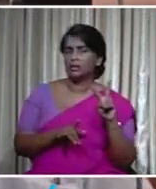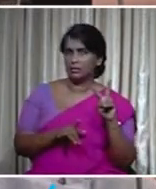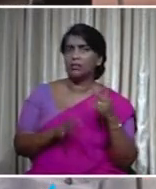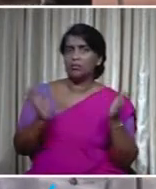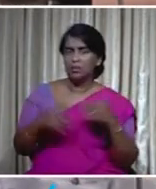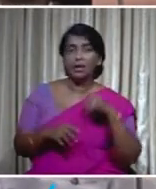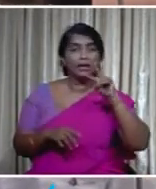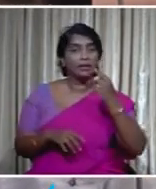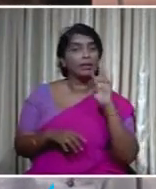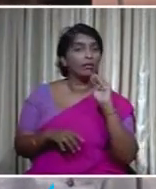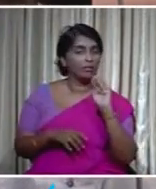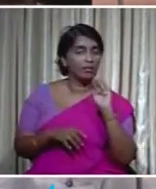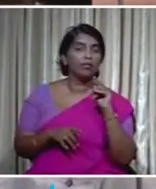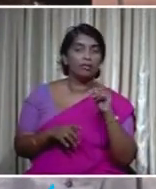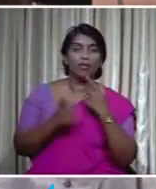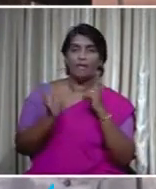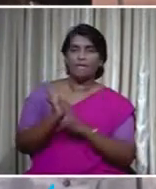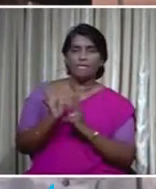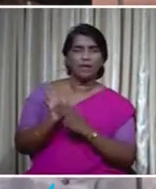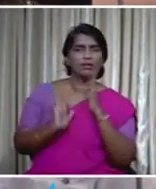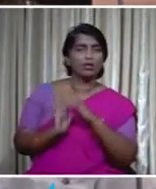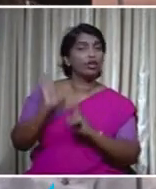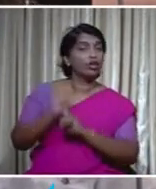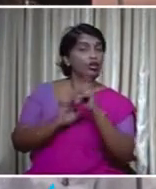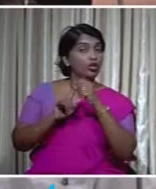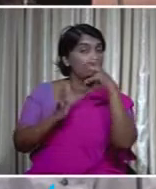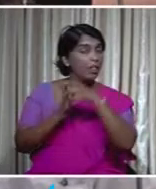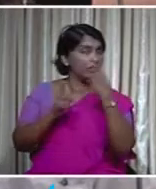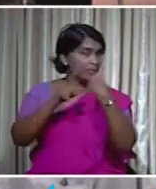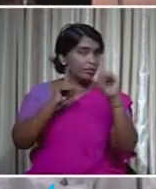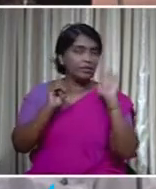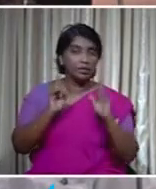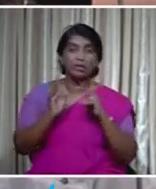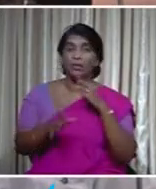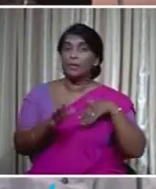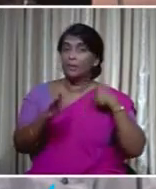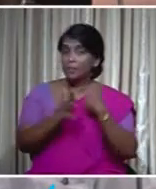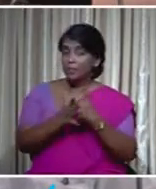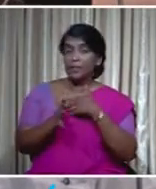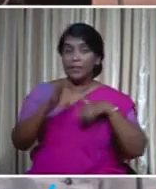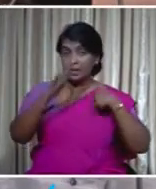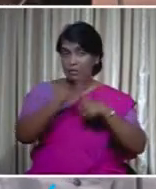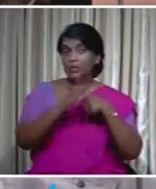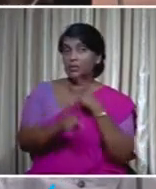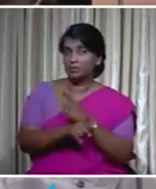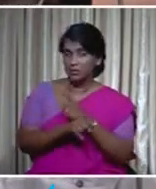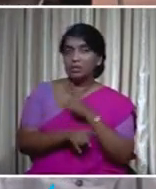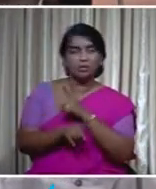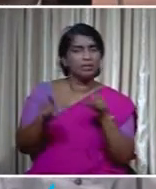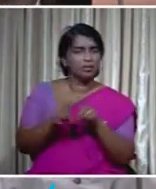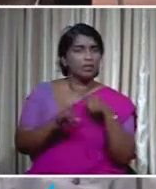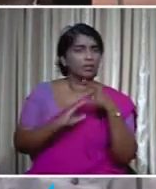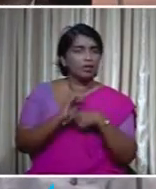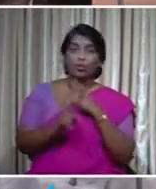பேருக்கு வடக்கு மாகாணத்திலே அதிபர்களாக நியமனம் செய்யப்பட வேண்டியவர்கள் இருக்கிறார்கள். அதே போல இலங்கை ஆசிரியர் சேவையை